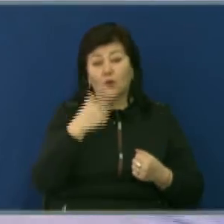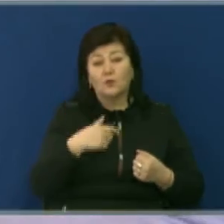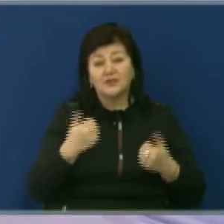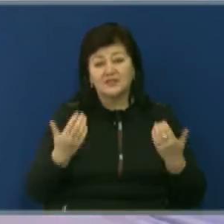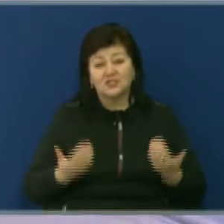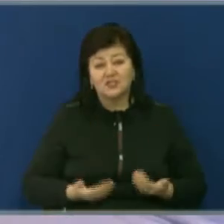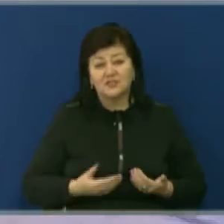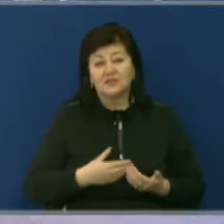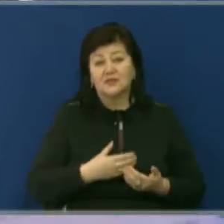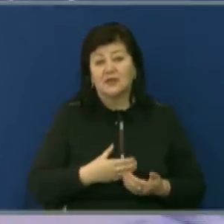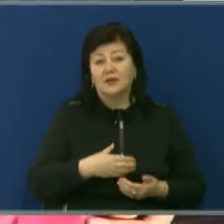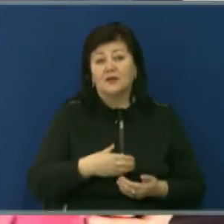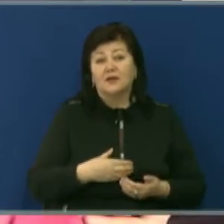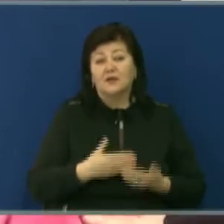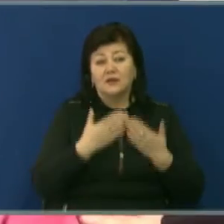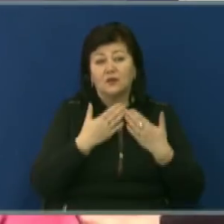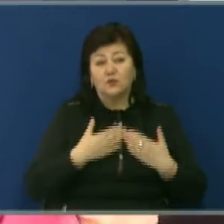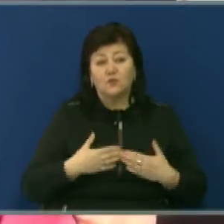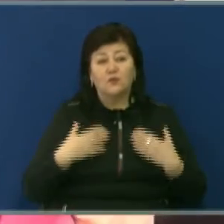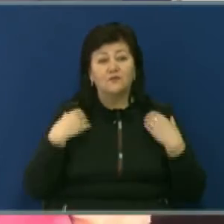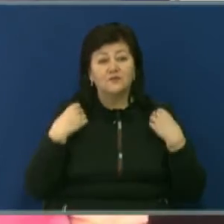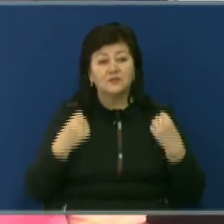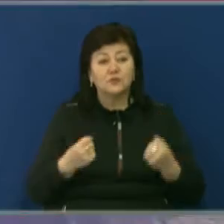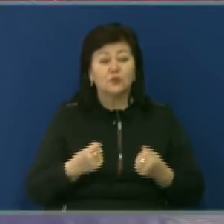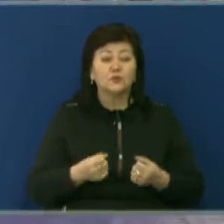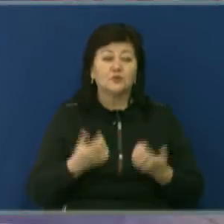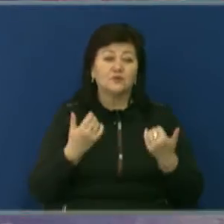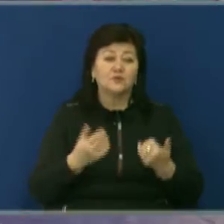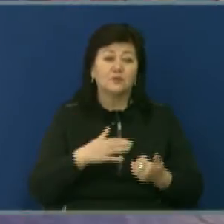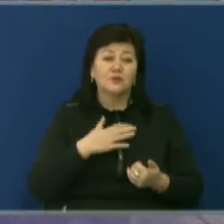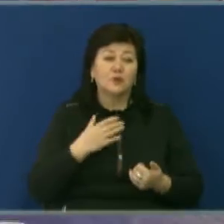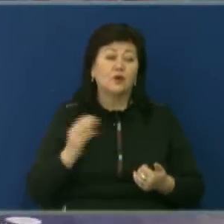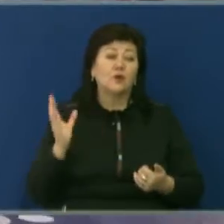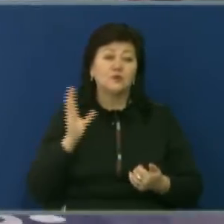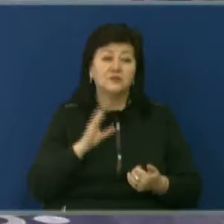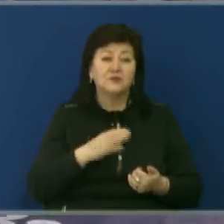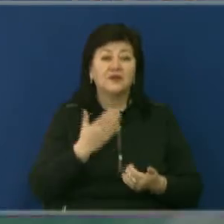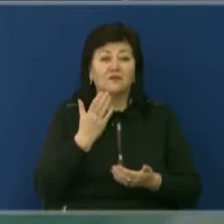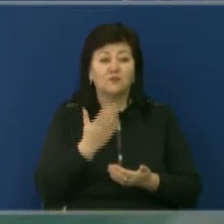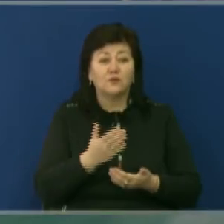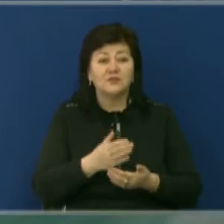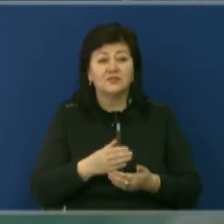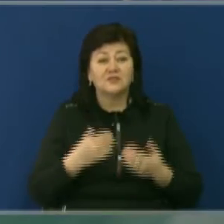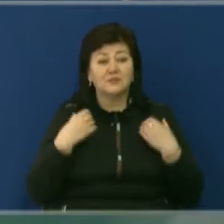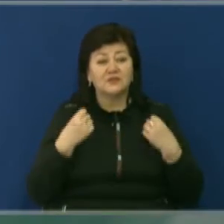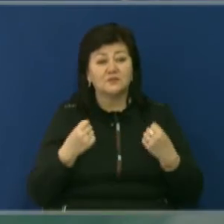кетерлігі кикбоксшылардың барлығы дерлік спорттық жетістіктерге қол жеткізген спорт кандидаттары мен шеберлері.